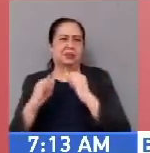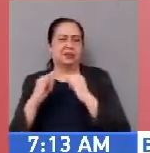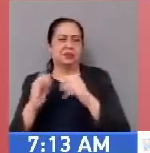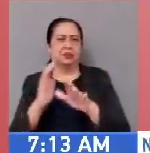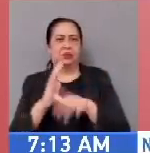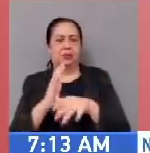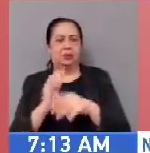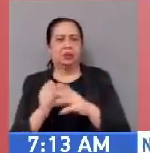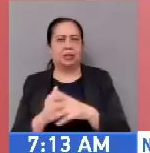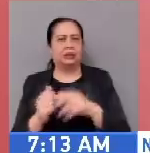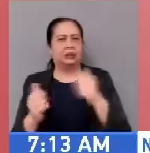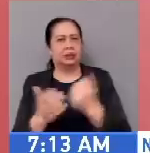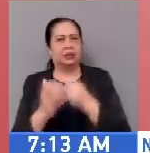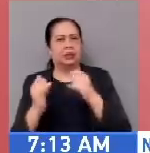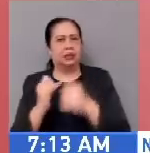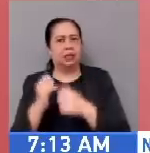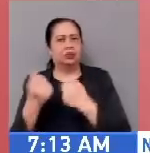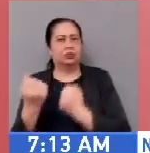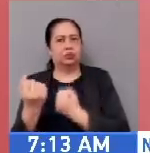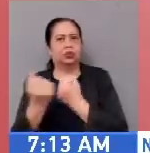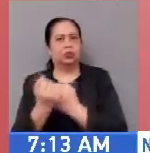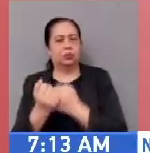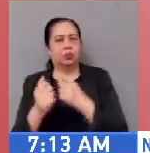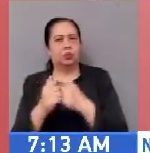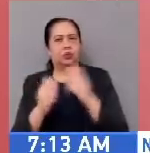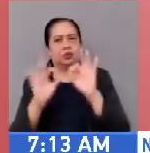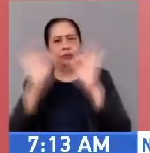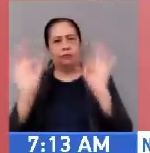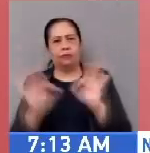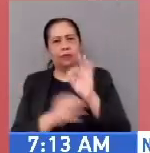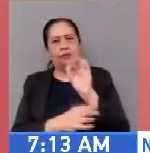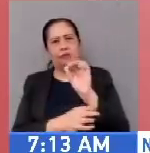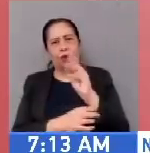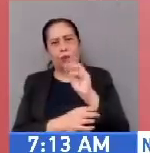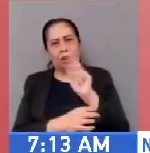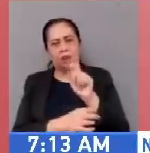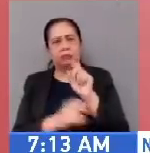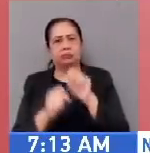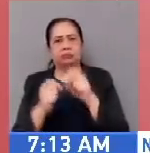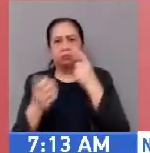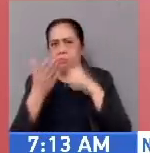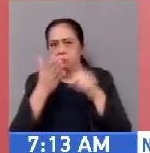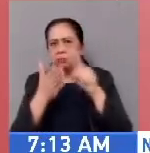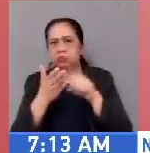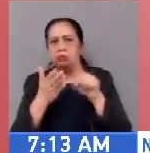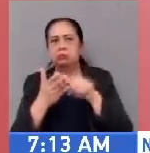daw sana ang sinusuporta nilang format para mas makilati sa mga butante ang mga kandidato.